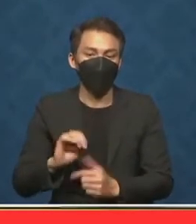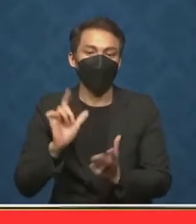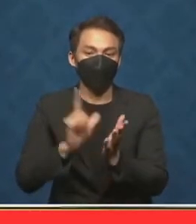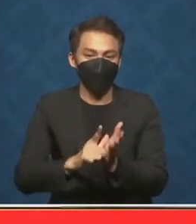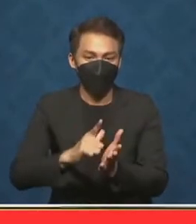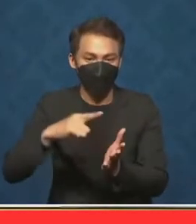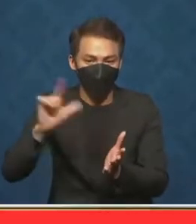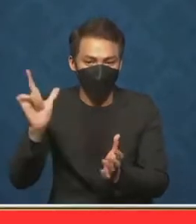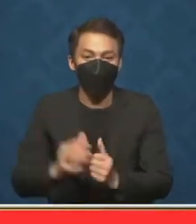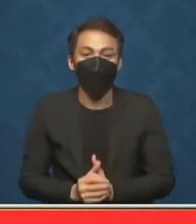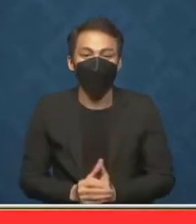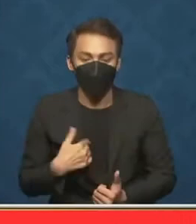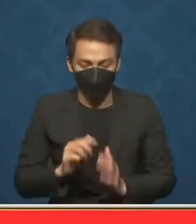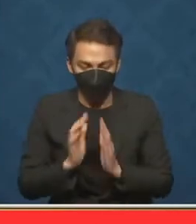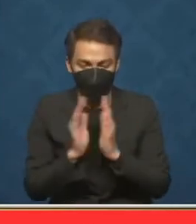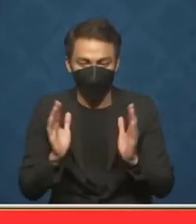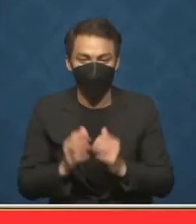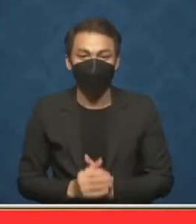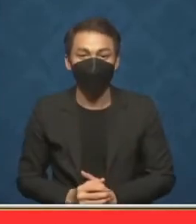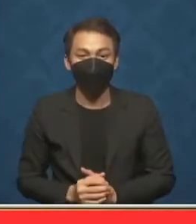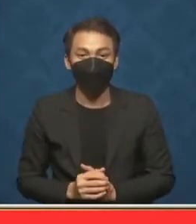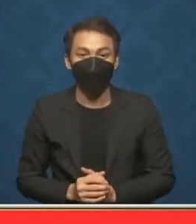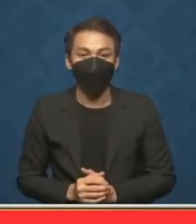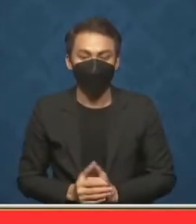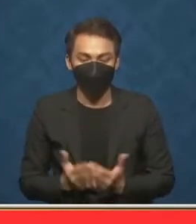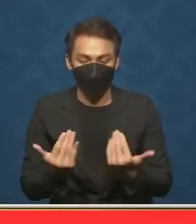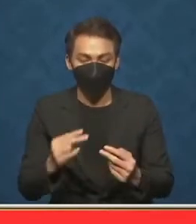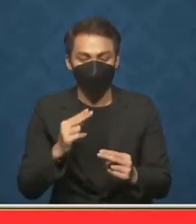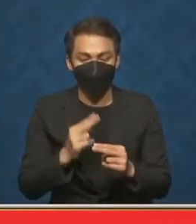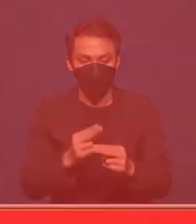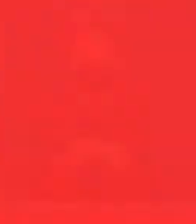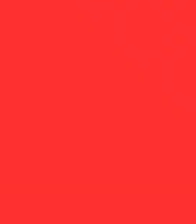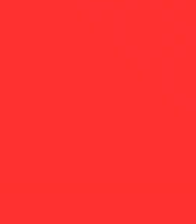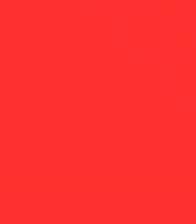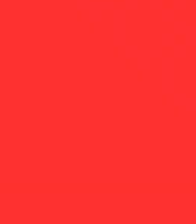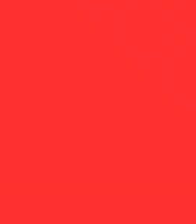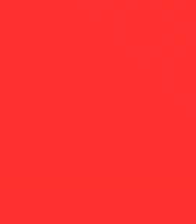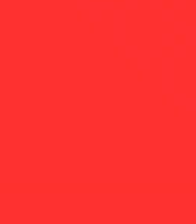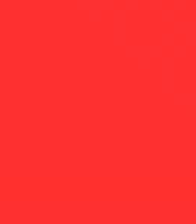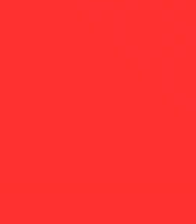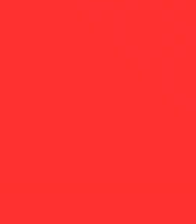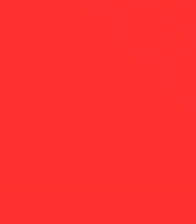อบคุครับครั อีก 3 ท่านนะครั ท่านสัว์ินัย นุ่มหนู ท่านคุมเด็ดชั